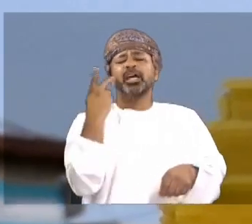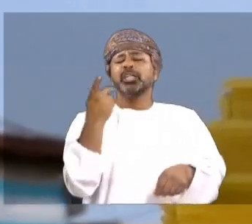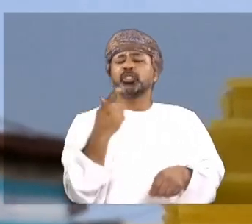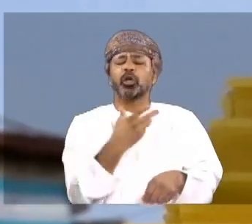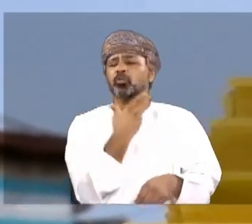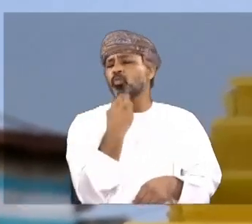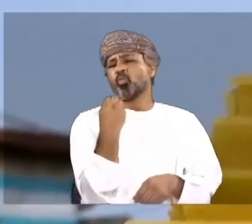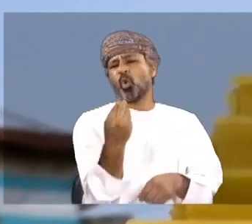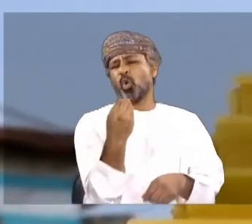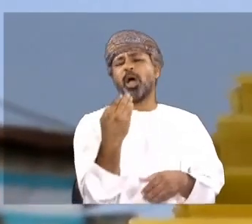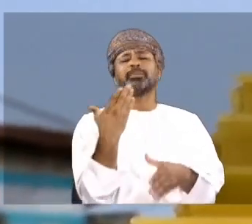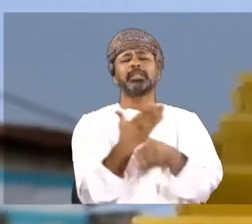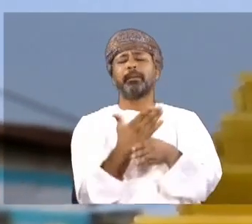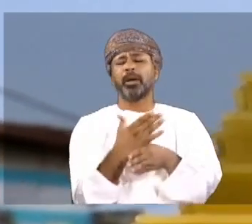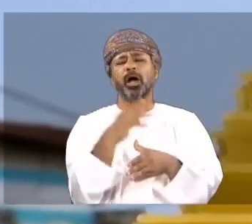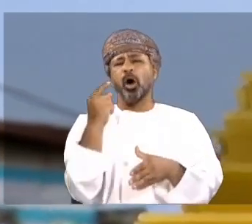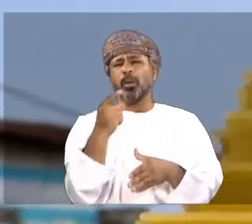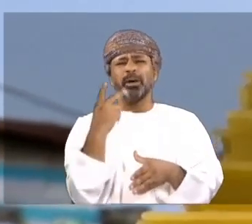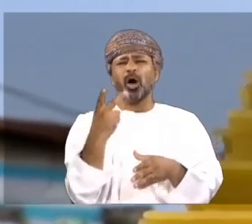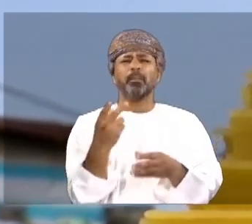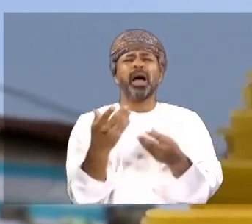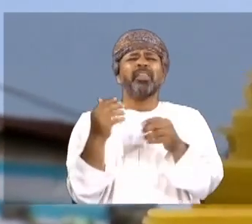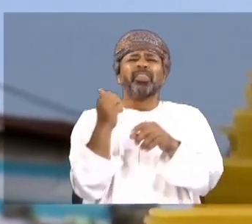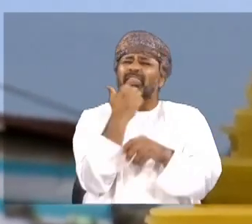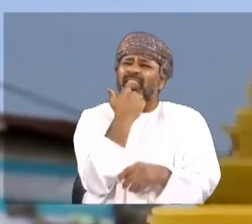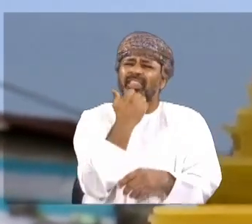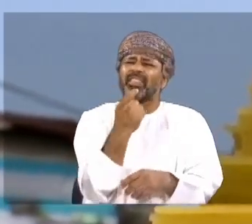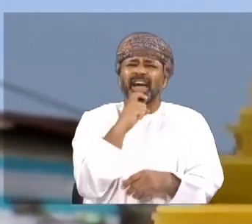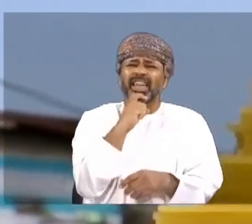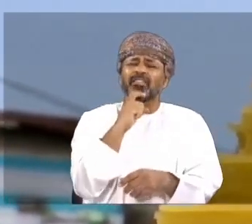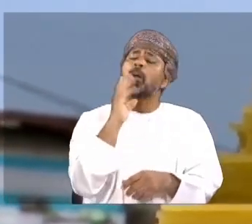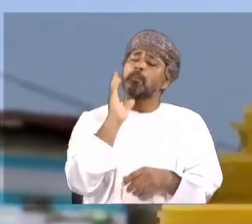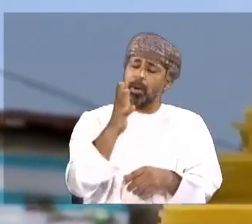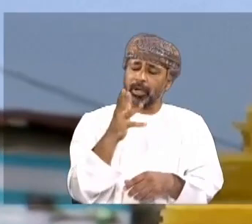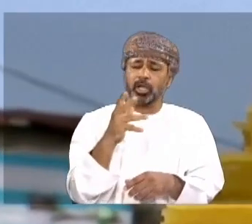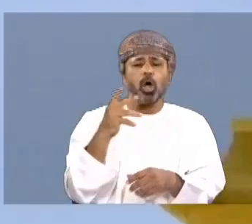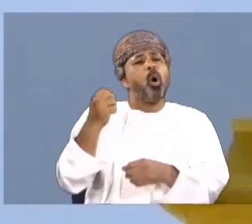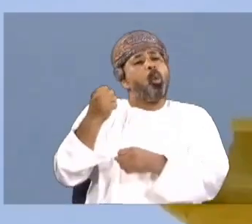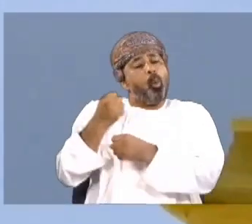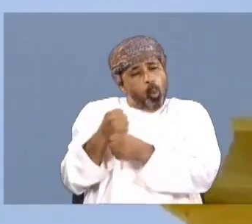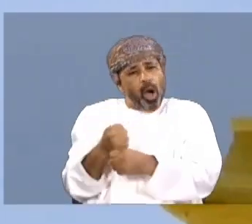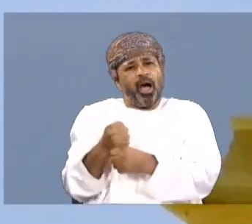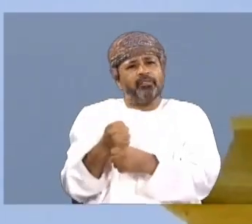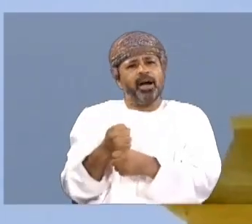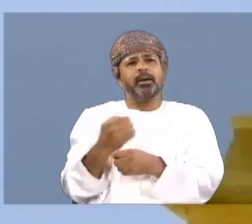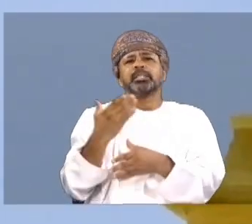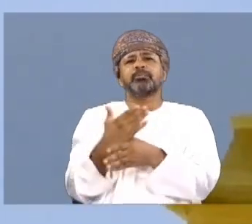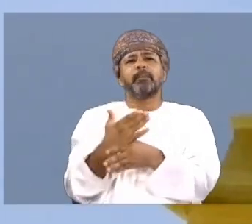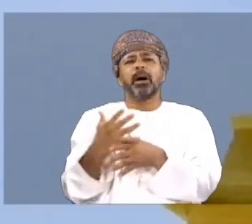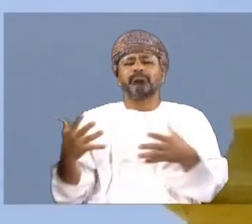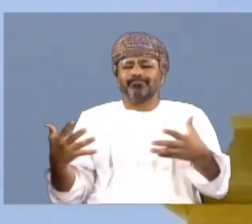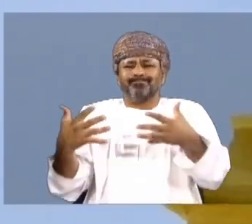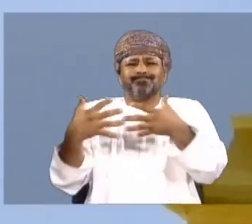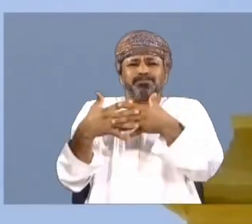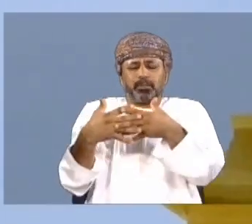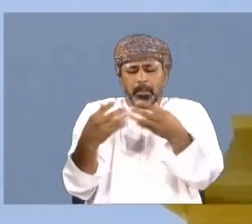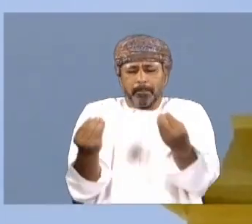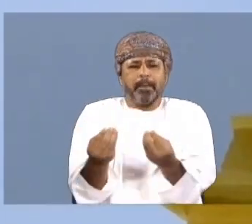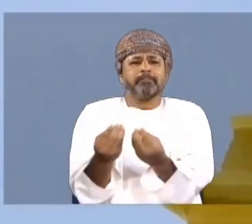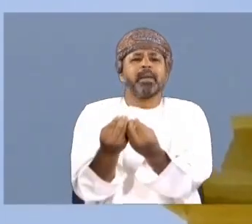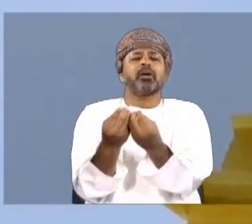تعبير عن أنه حتى لو كنت هشاً فلا يزال بإمكانك الصمود عندما يتماسك الناس